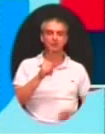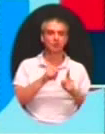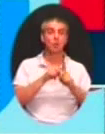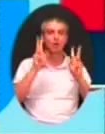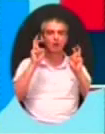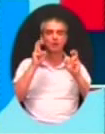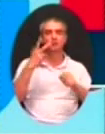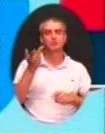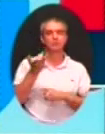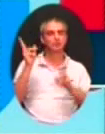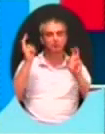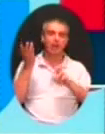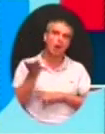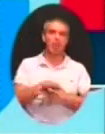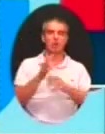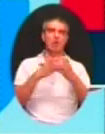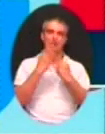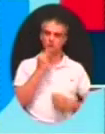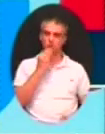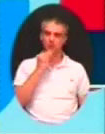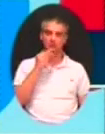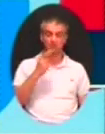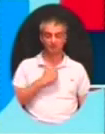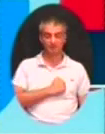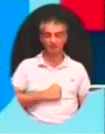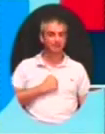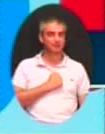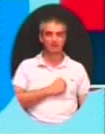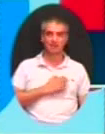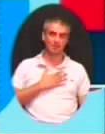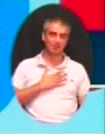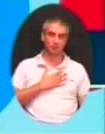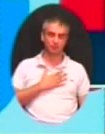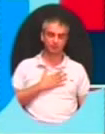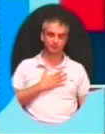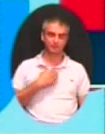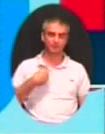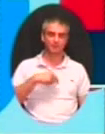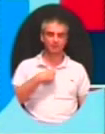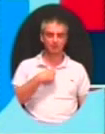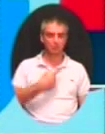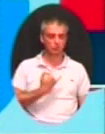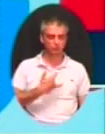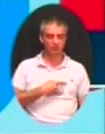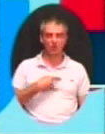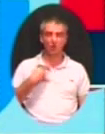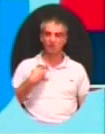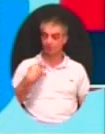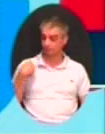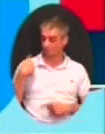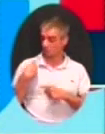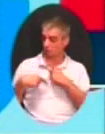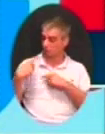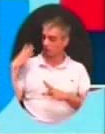סמוות לעם היהודי. ולדאבון ליבנו, אנחנו חווים